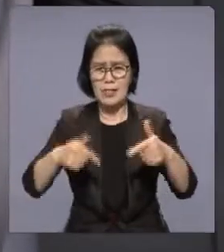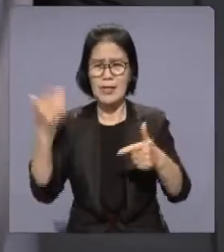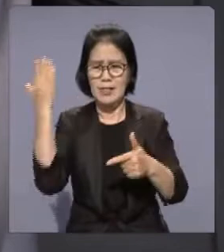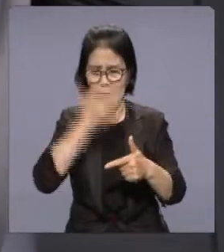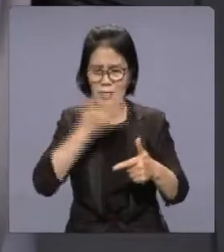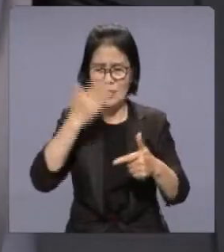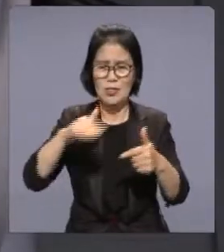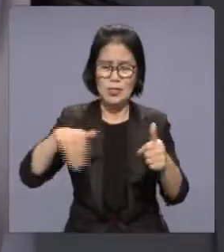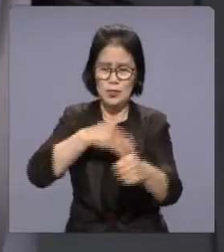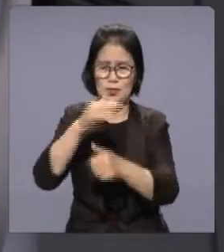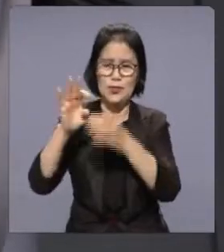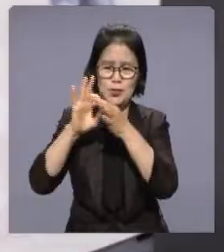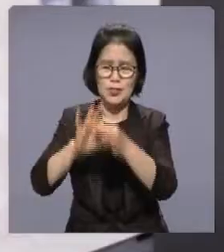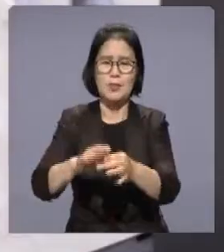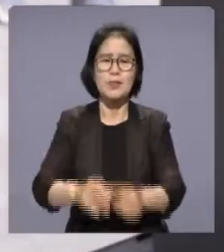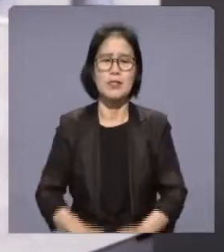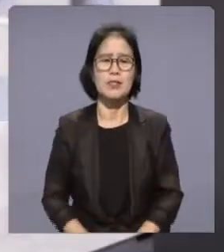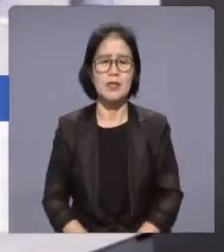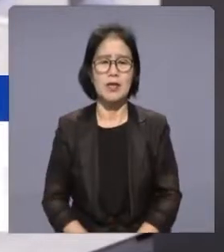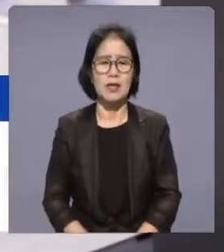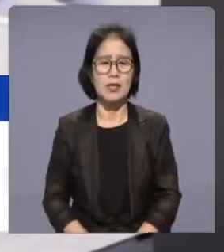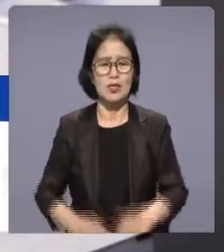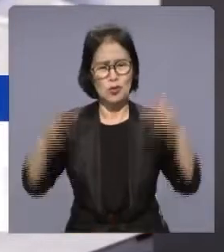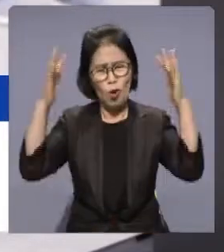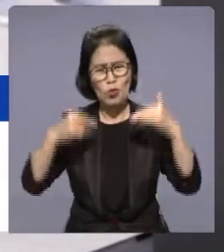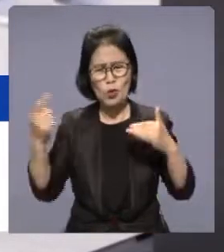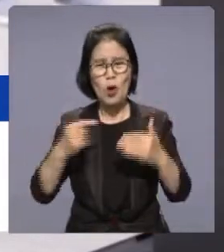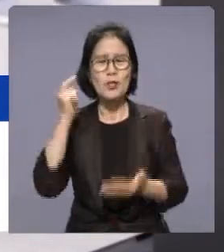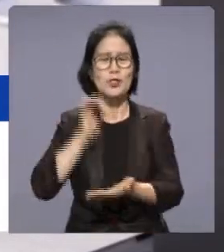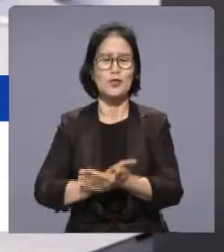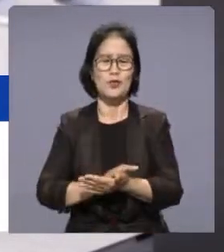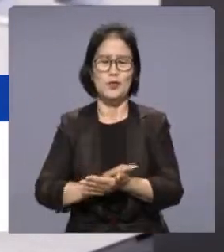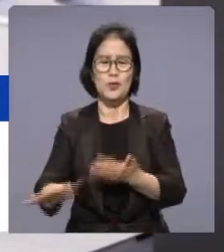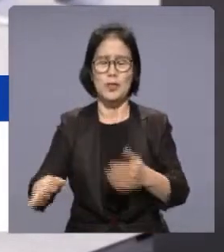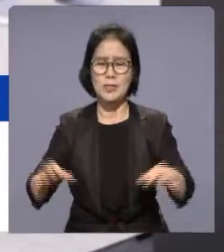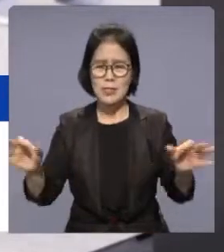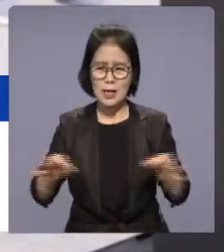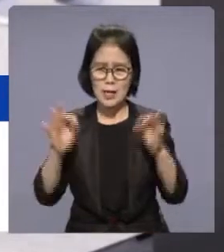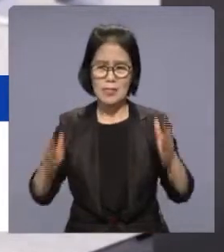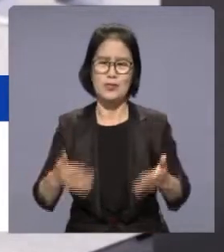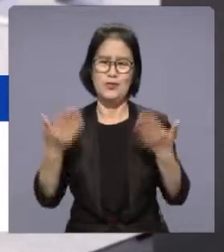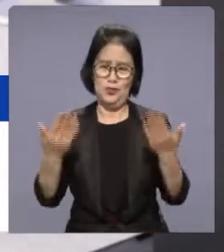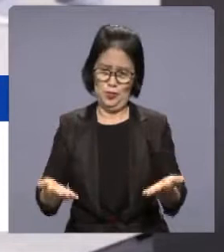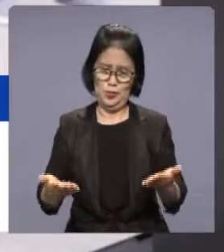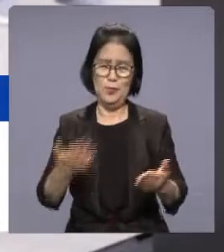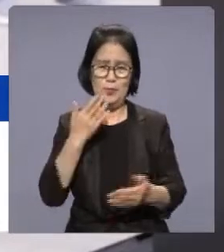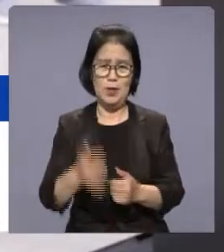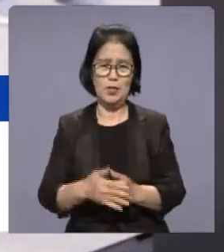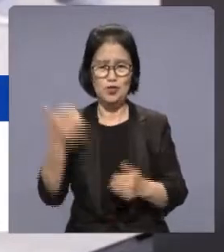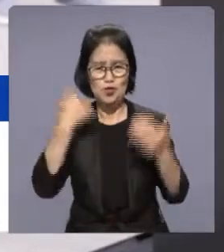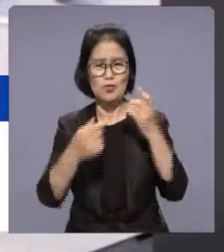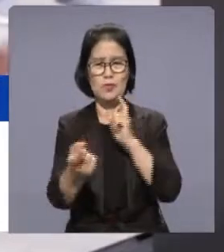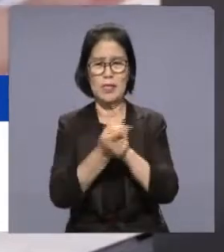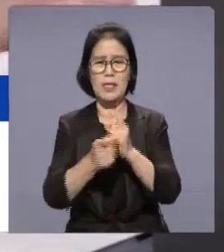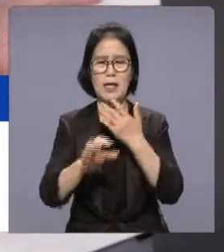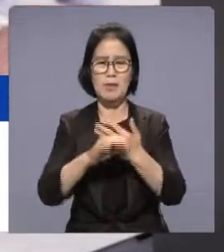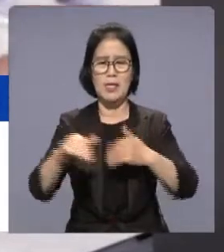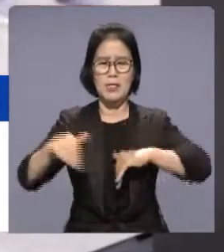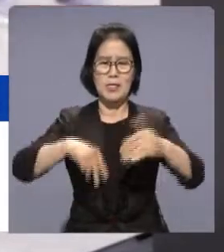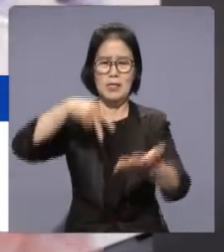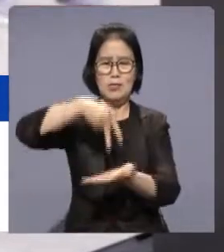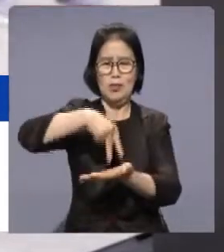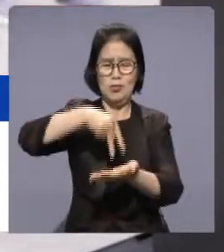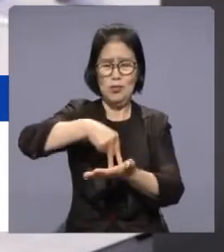쾌적하게 유지됩니다. 더운데 들어오니까 시원하고 잠깐이라도 쉬었다 가고 누가 만나면 잠깐 길에 서